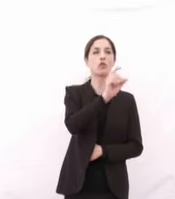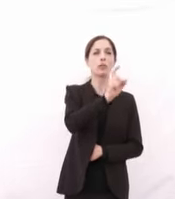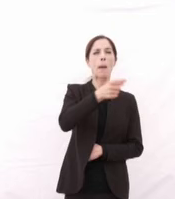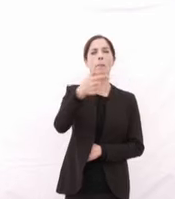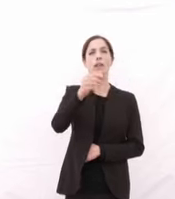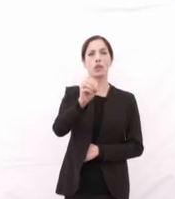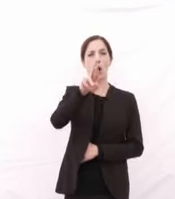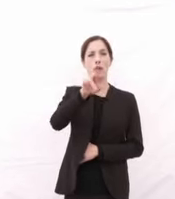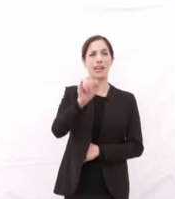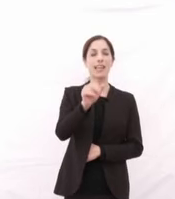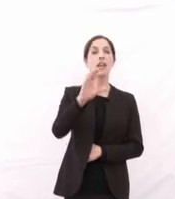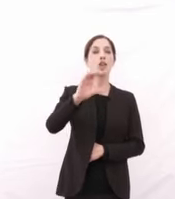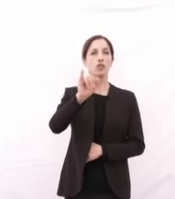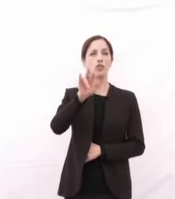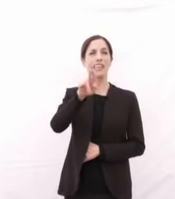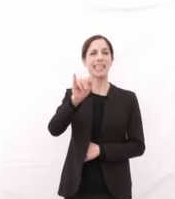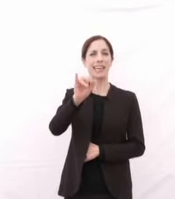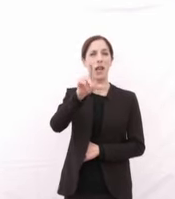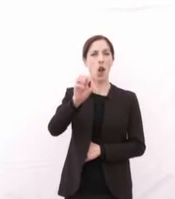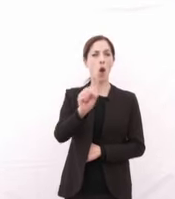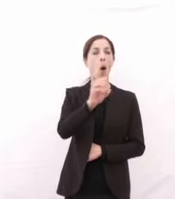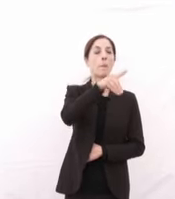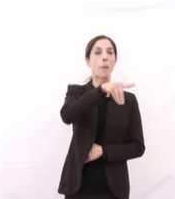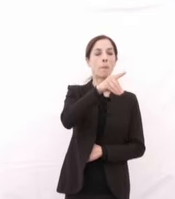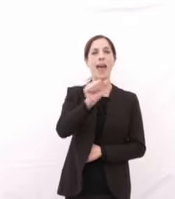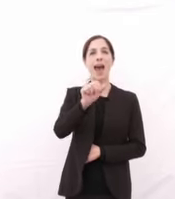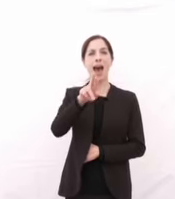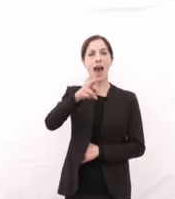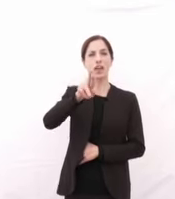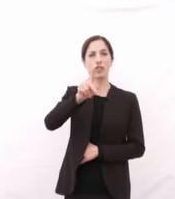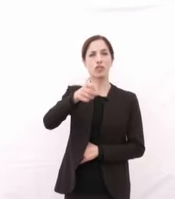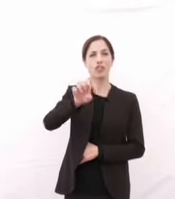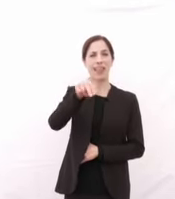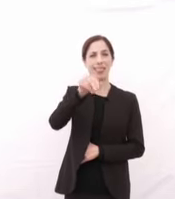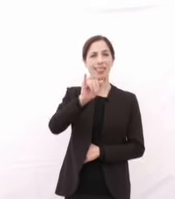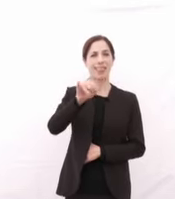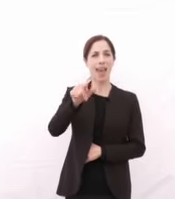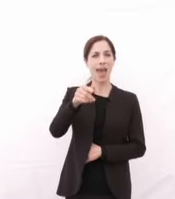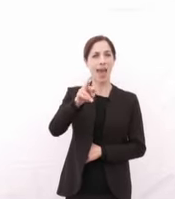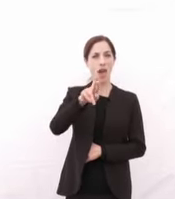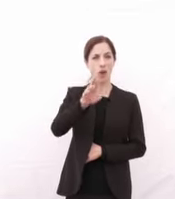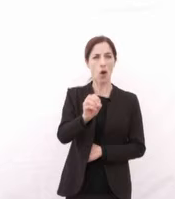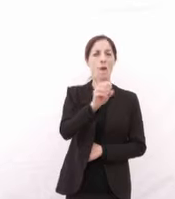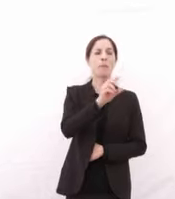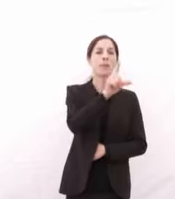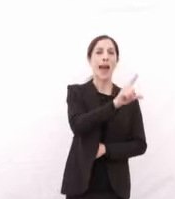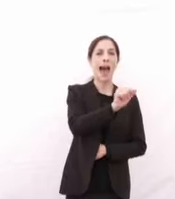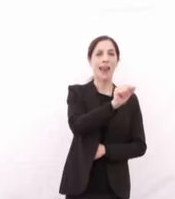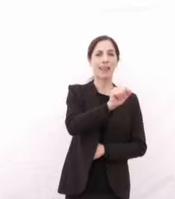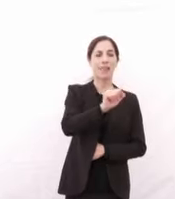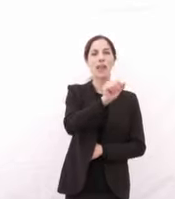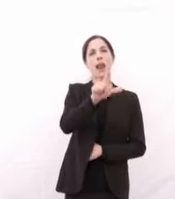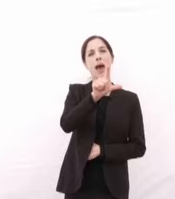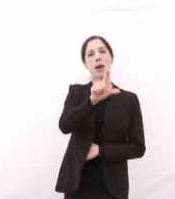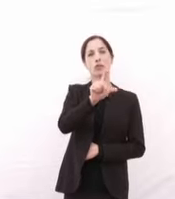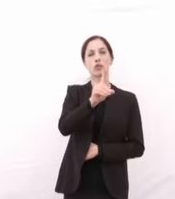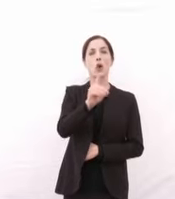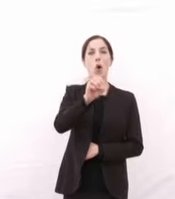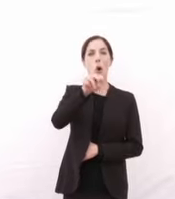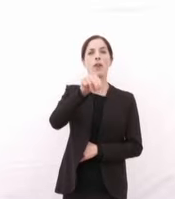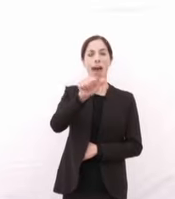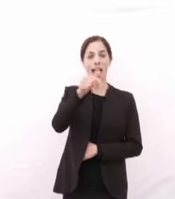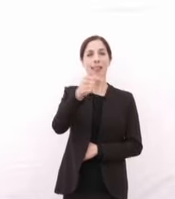Cirillo. Pompea Argentiero. Lucia Altavilla. Donata Lombardi.